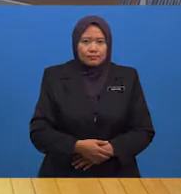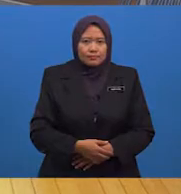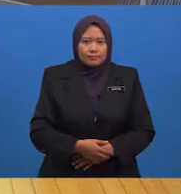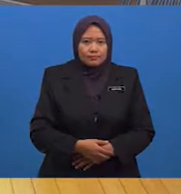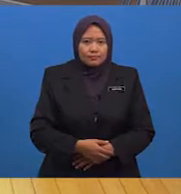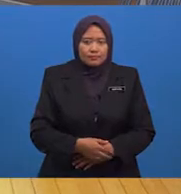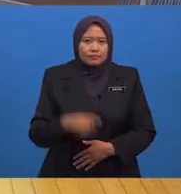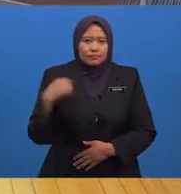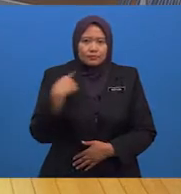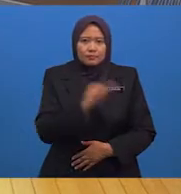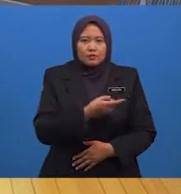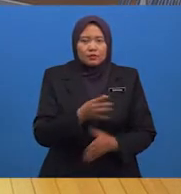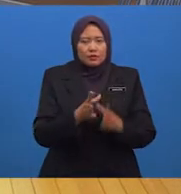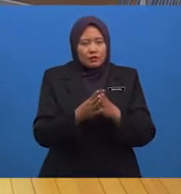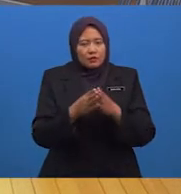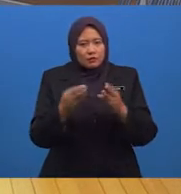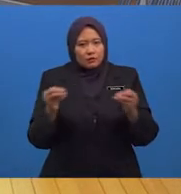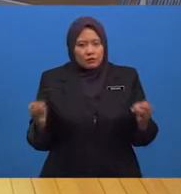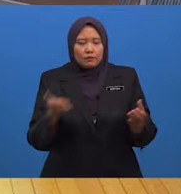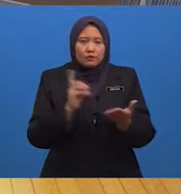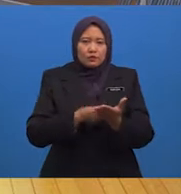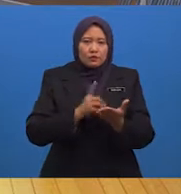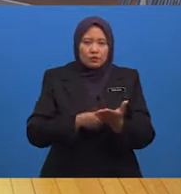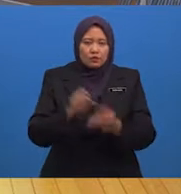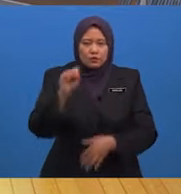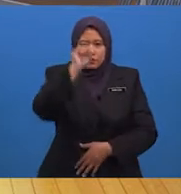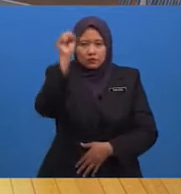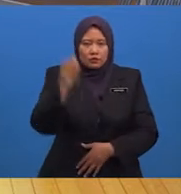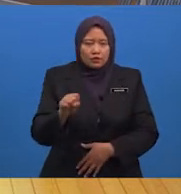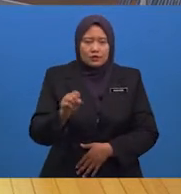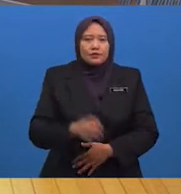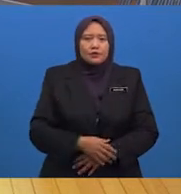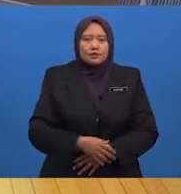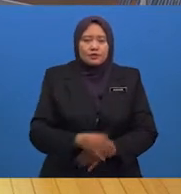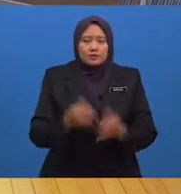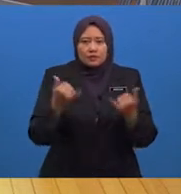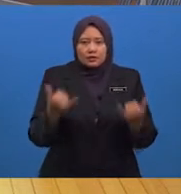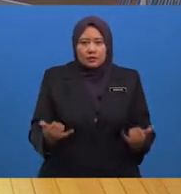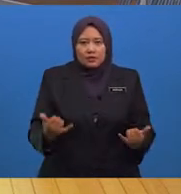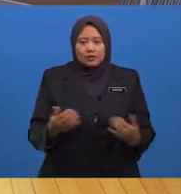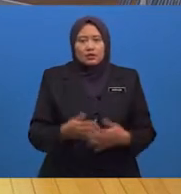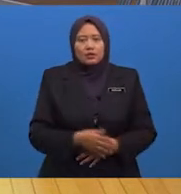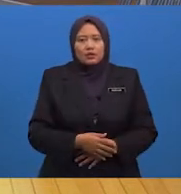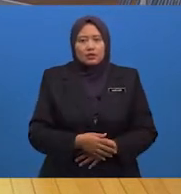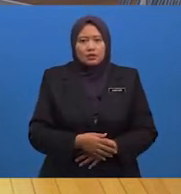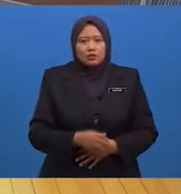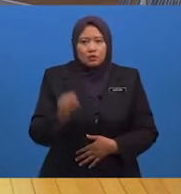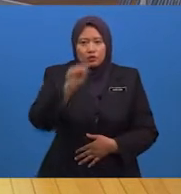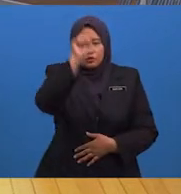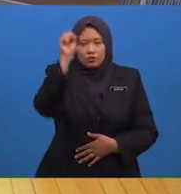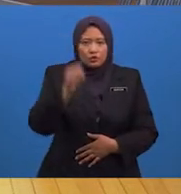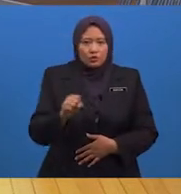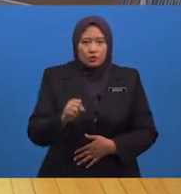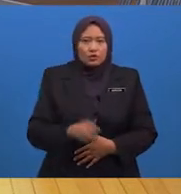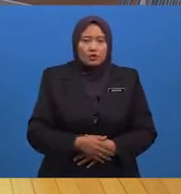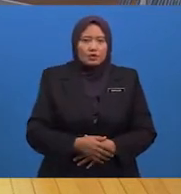Baiklah, kita telah selesai membincangkan soalan objektif. Sekarang kita lihat pula soalan